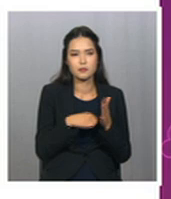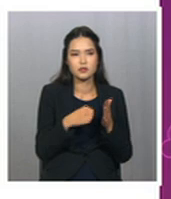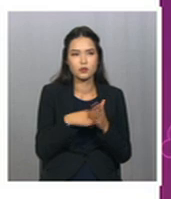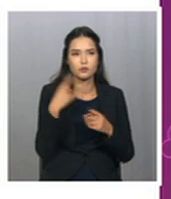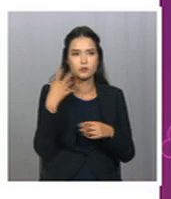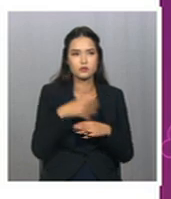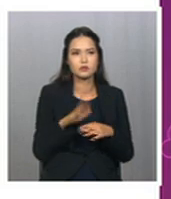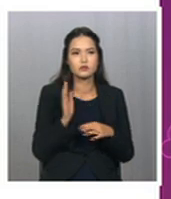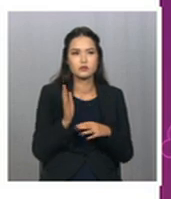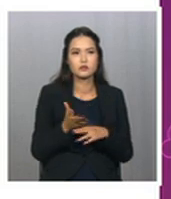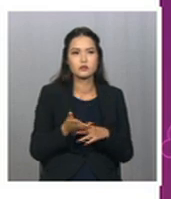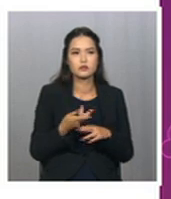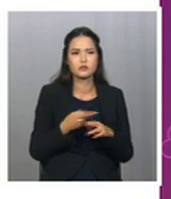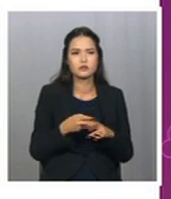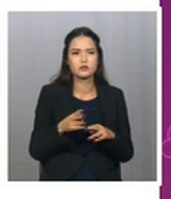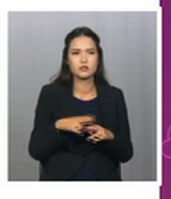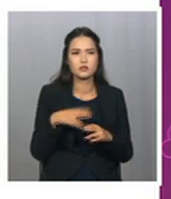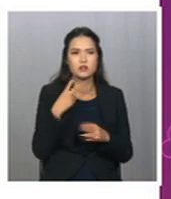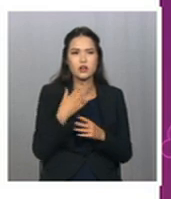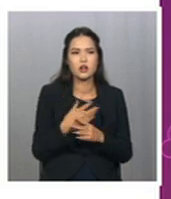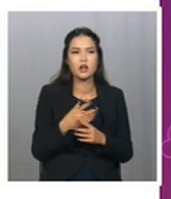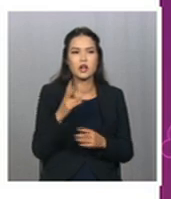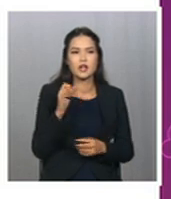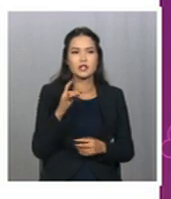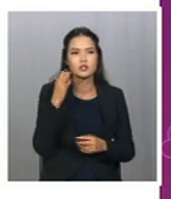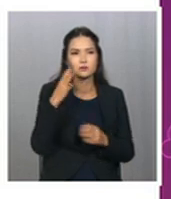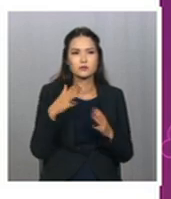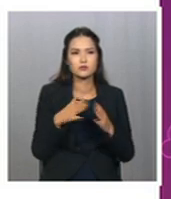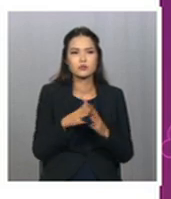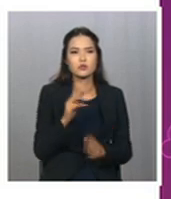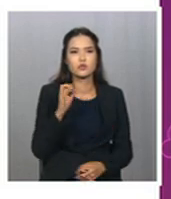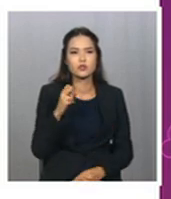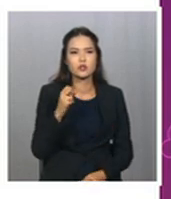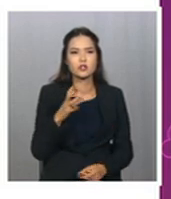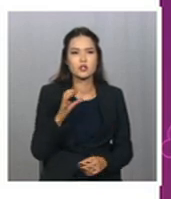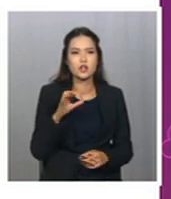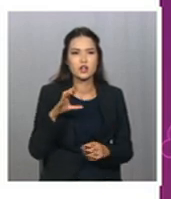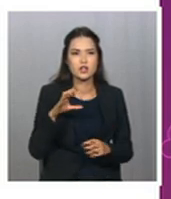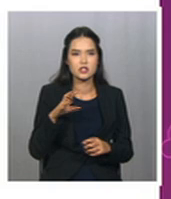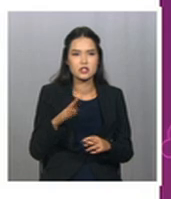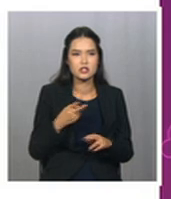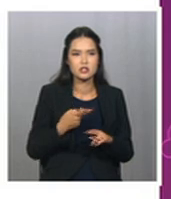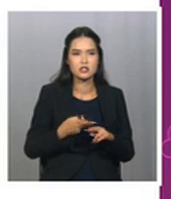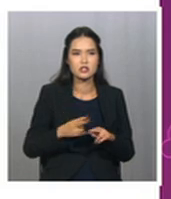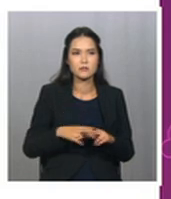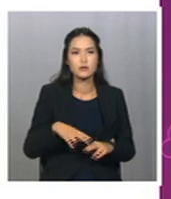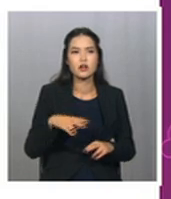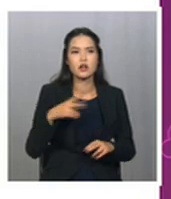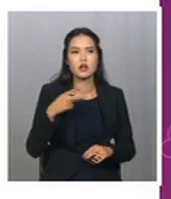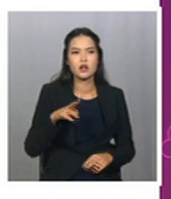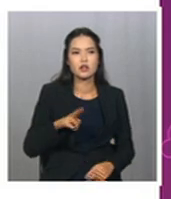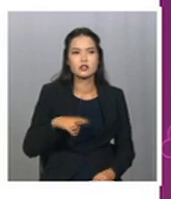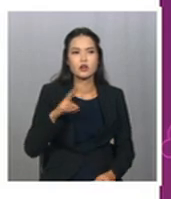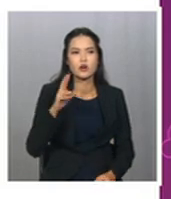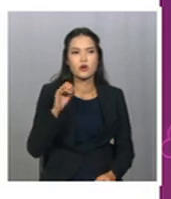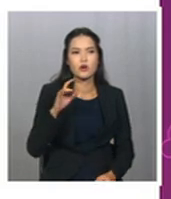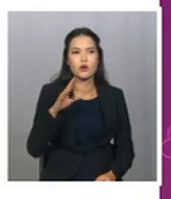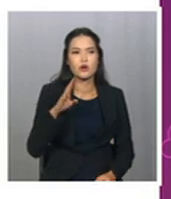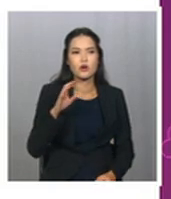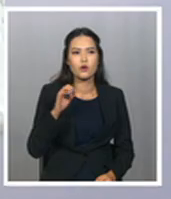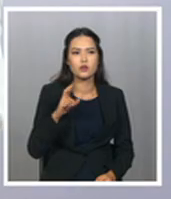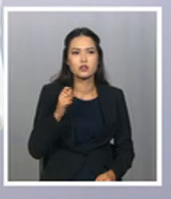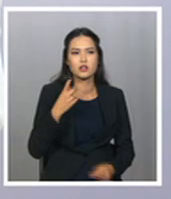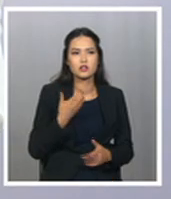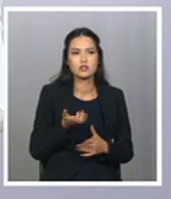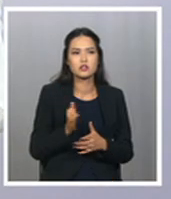Балалар, біз жазықтықтағы тік бұрышты координаттар жүйесін білеміз, ал бүгін кеңістіктегі тік бұрышты координаттар жүйесімен